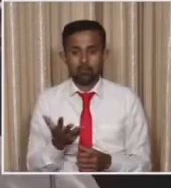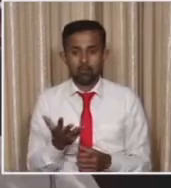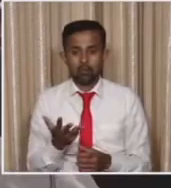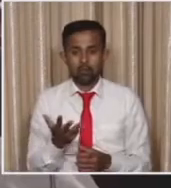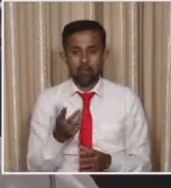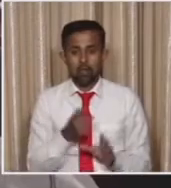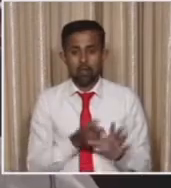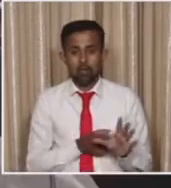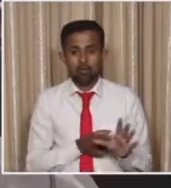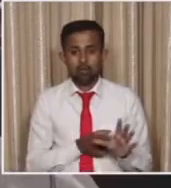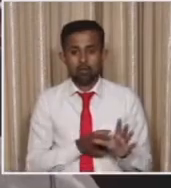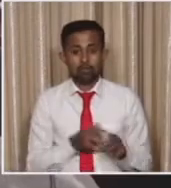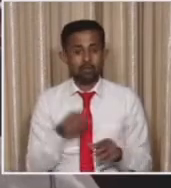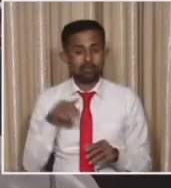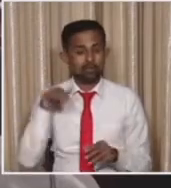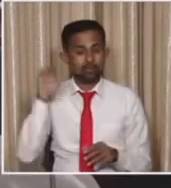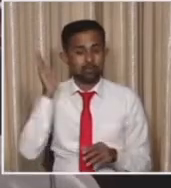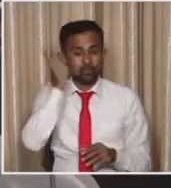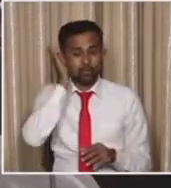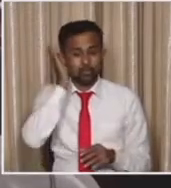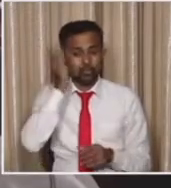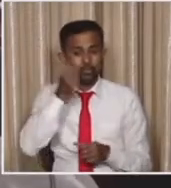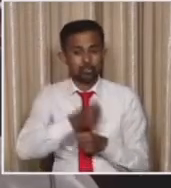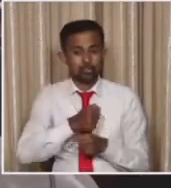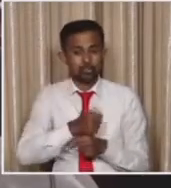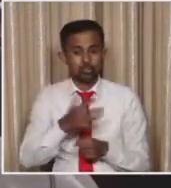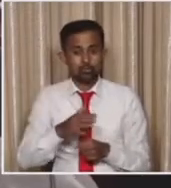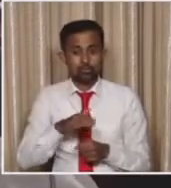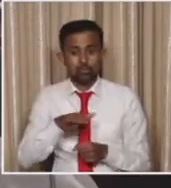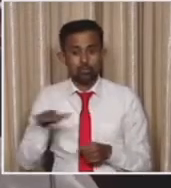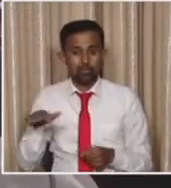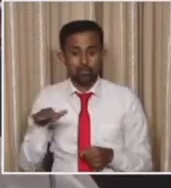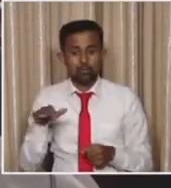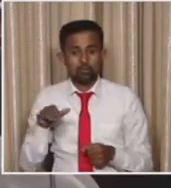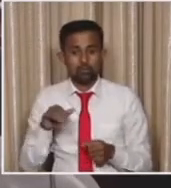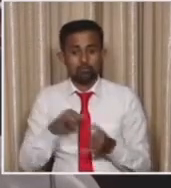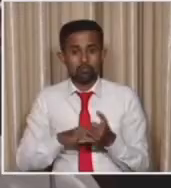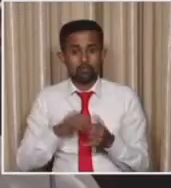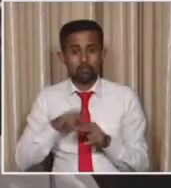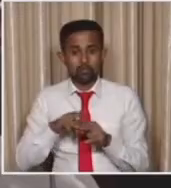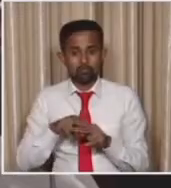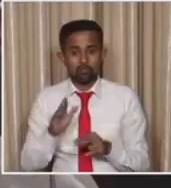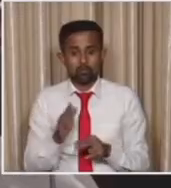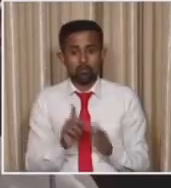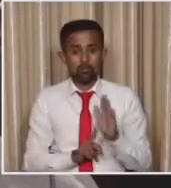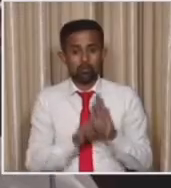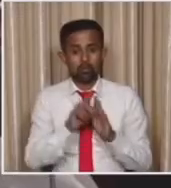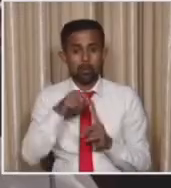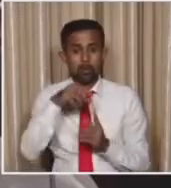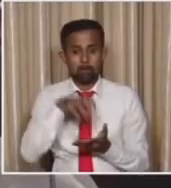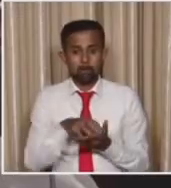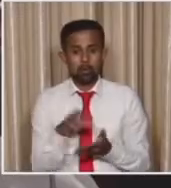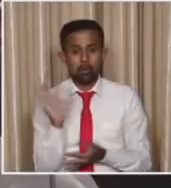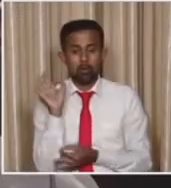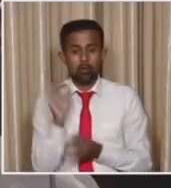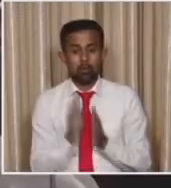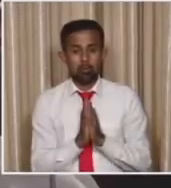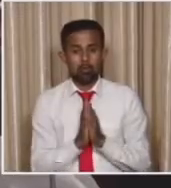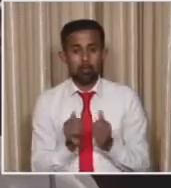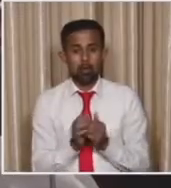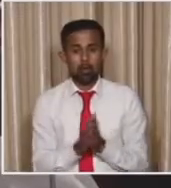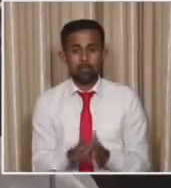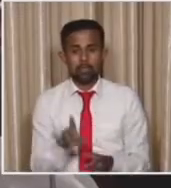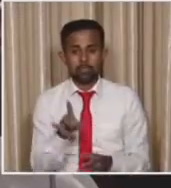evino kotat. Ewa kata Inggrisi anduhe hitiye, civil serve keu. Wisin, utru palate pamanak bauddha siddhasthana